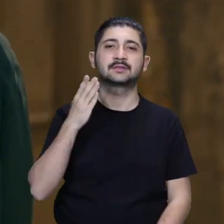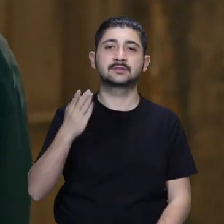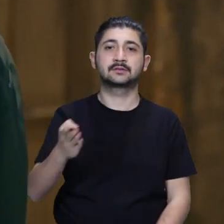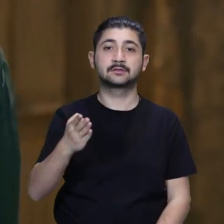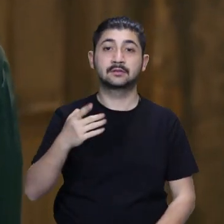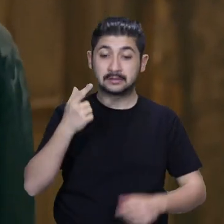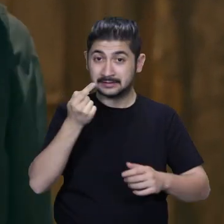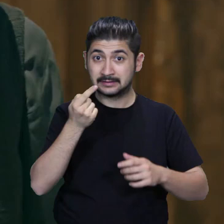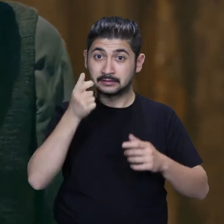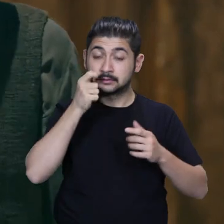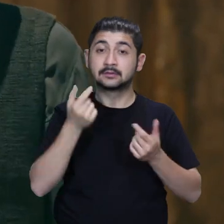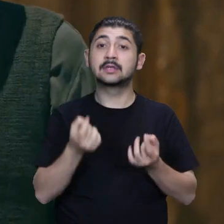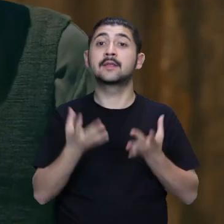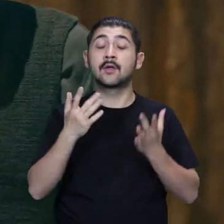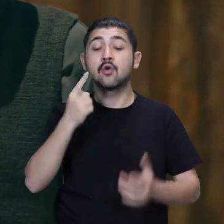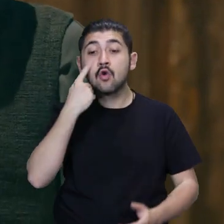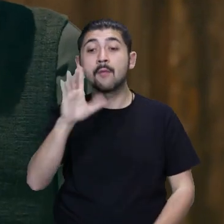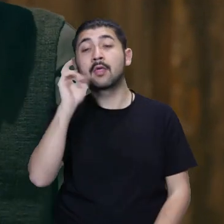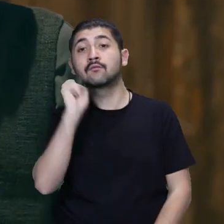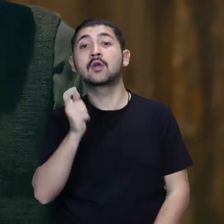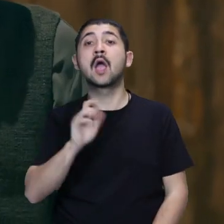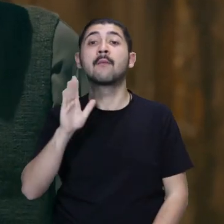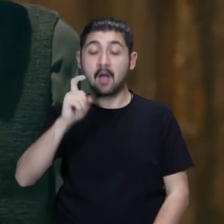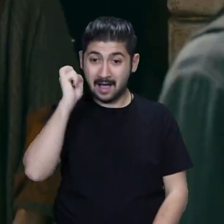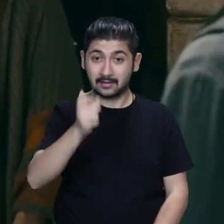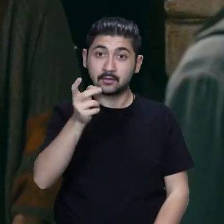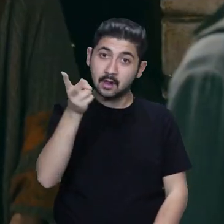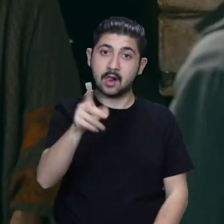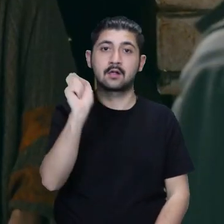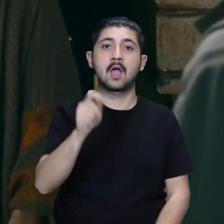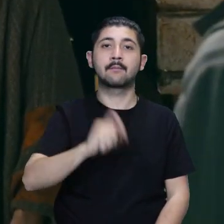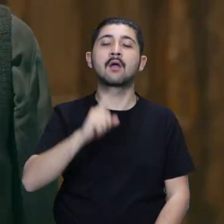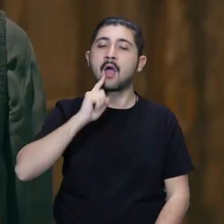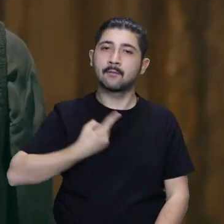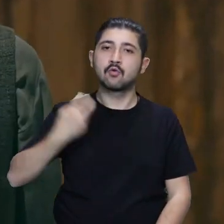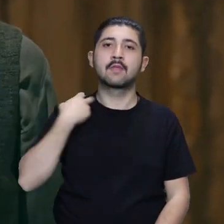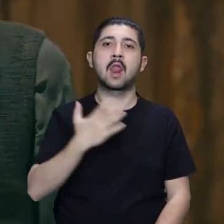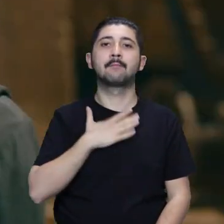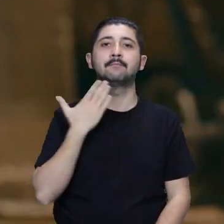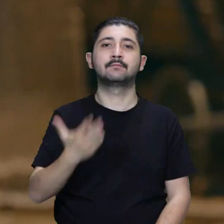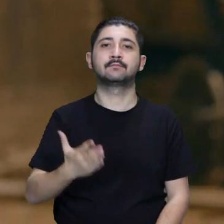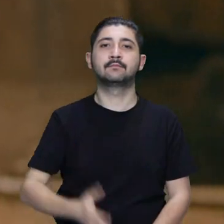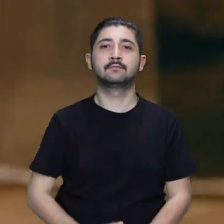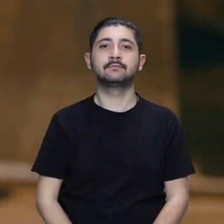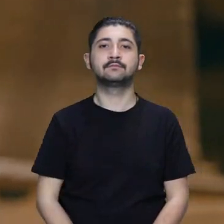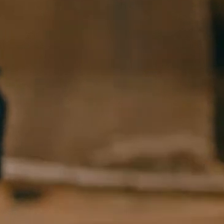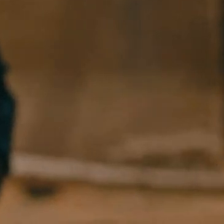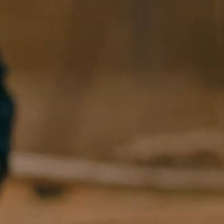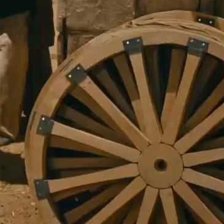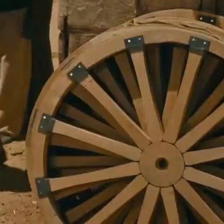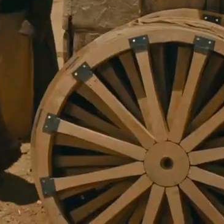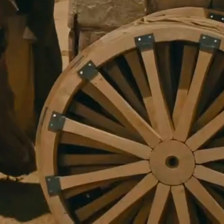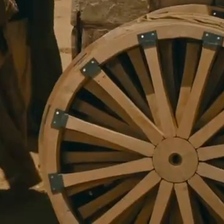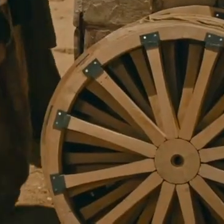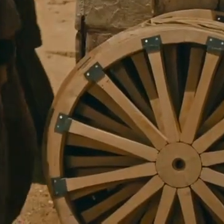Mühimmat sınırlı. Görmeden ateş etmeyin. Attığınızı vurun. Emredersiniz kumandanım. Karşıdan biri iri